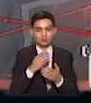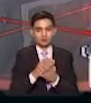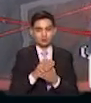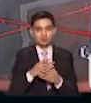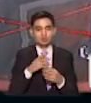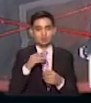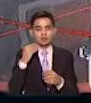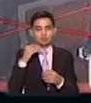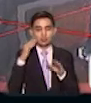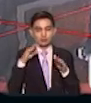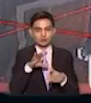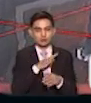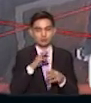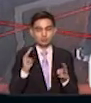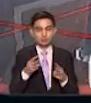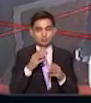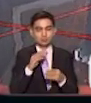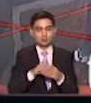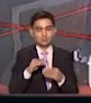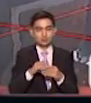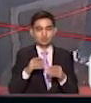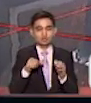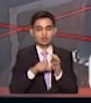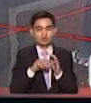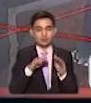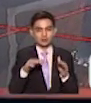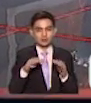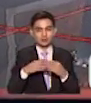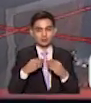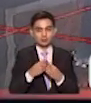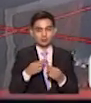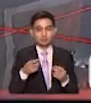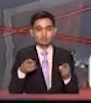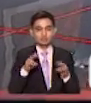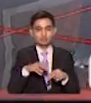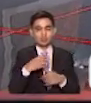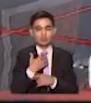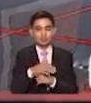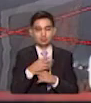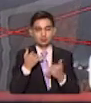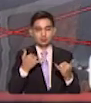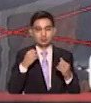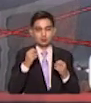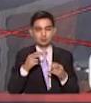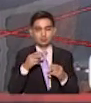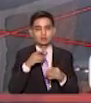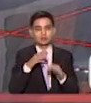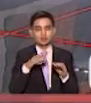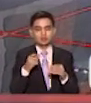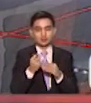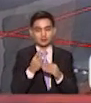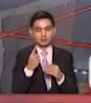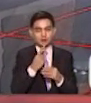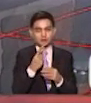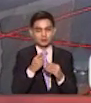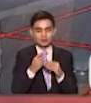үйден өрт шығып қақаған аязда бүтіндей бір отбасы алты баласымен далада қаңғып қалды. Балаларының алды 11 жаста болса,